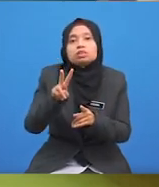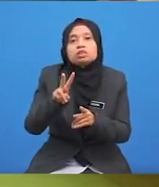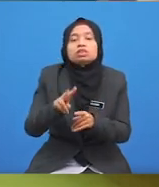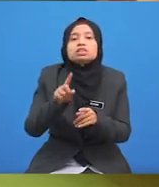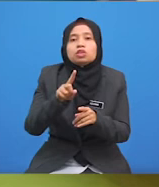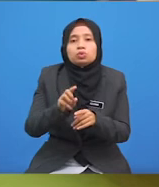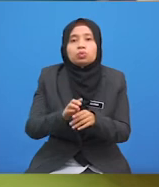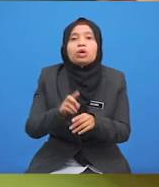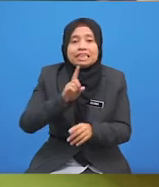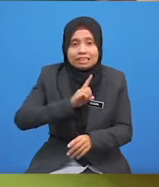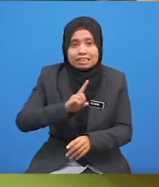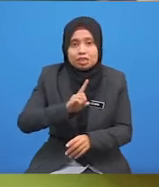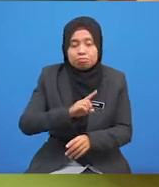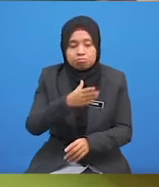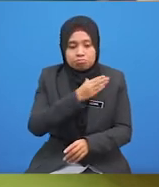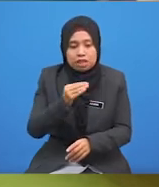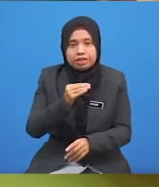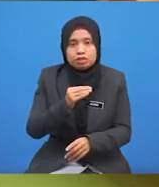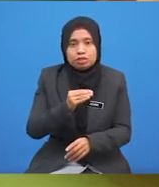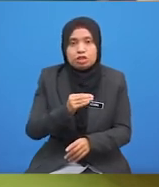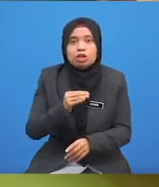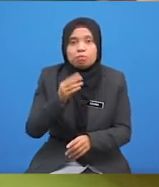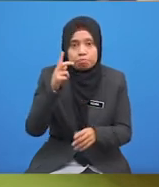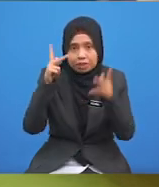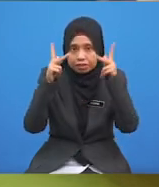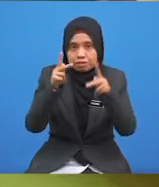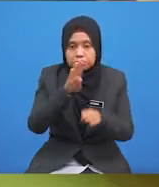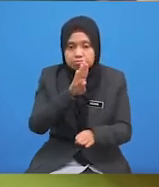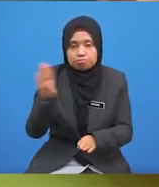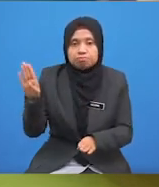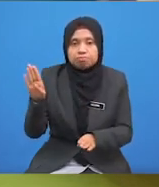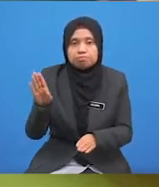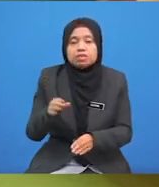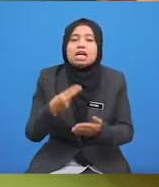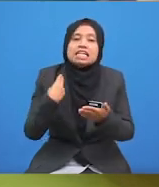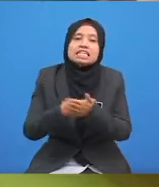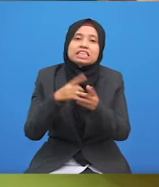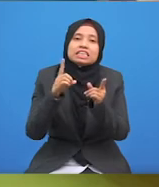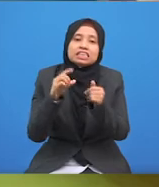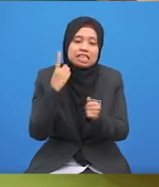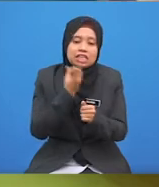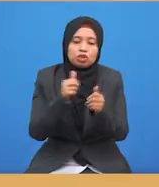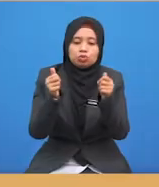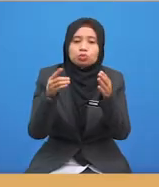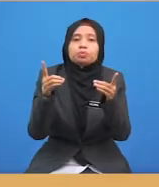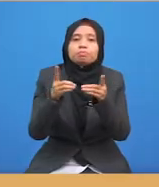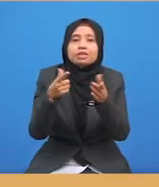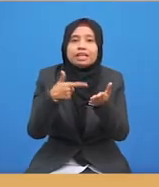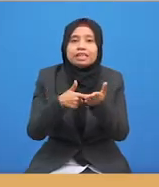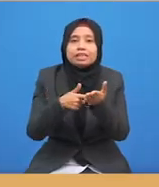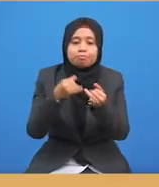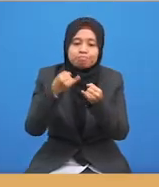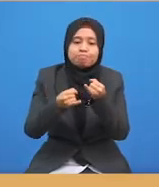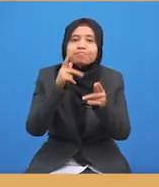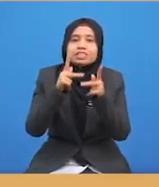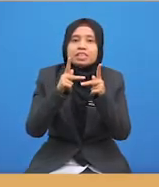dari sudut pandangan Islam dan juga pandangan Barat. Sehingga kita berjumpa lagi. Akhir